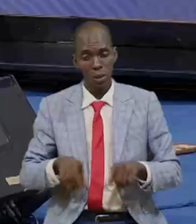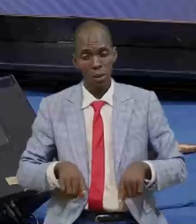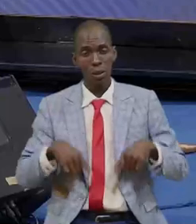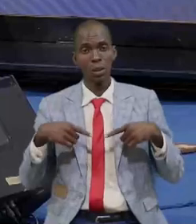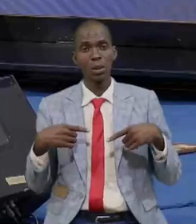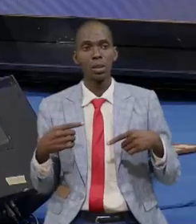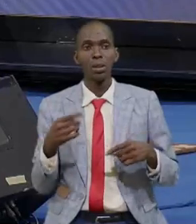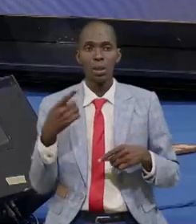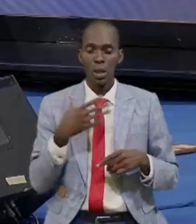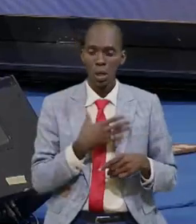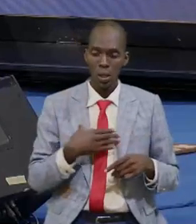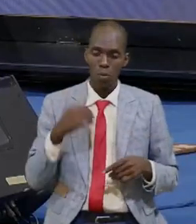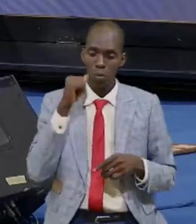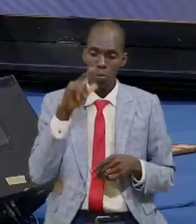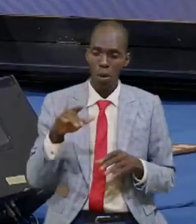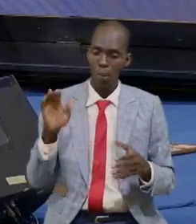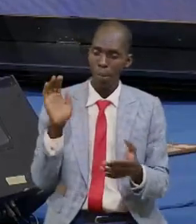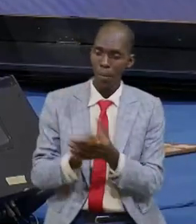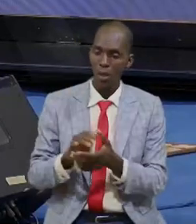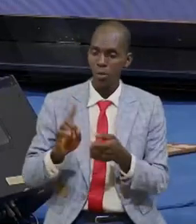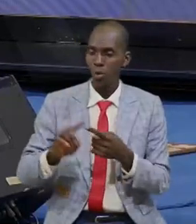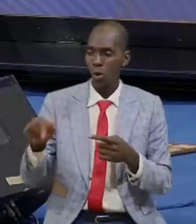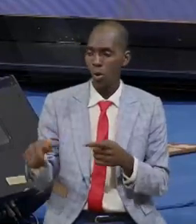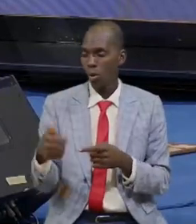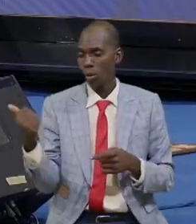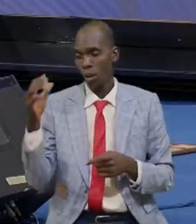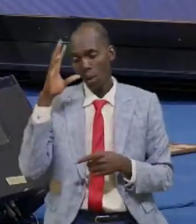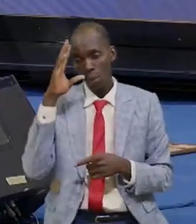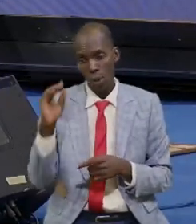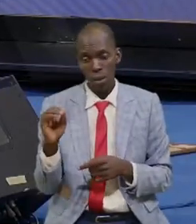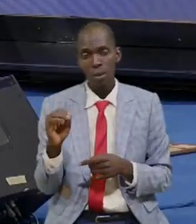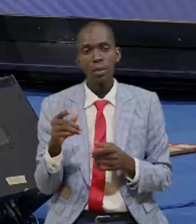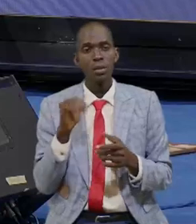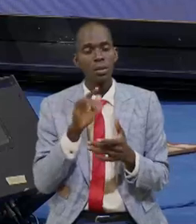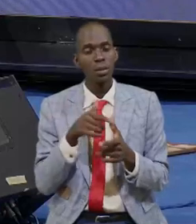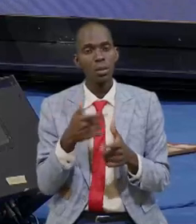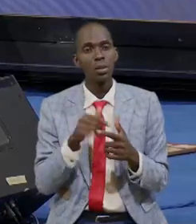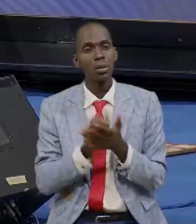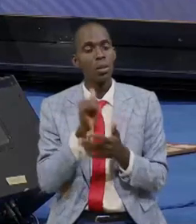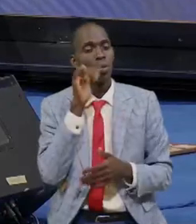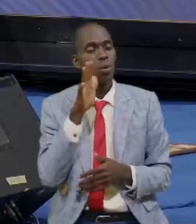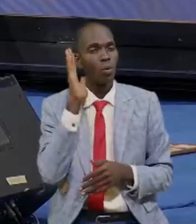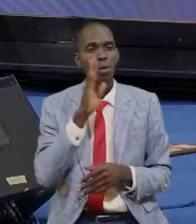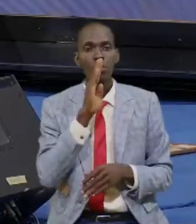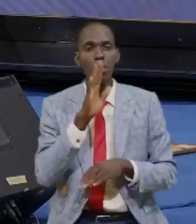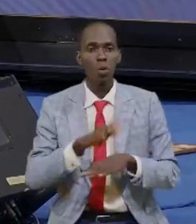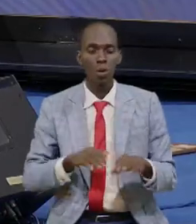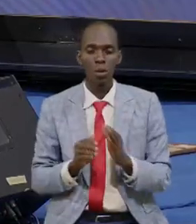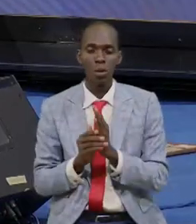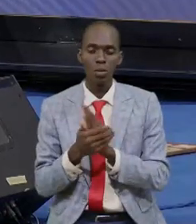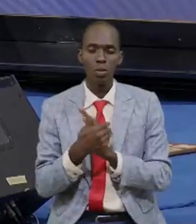elle devient la femme d'un autre homme, elle sera appelée